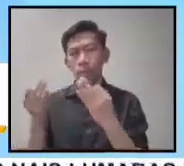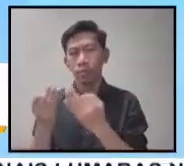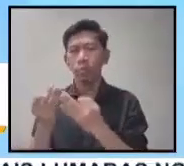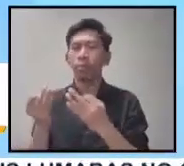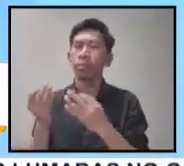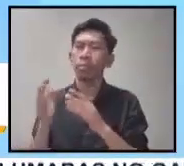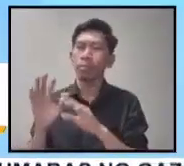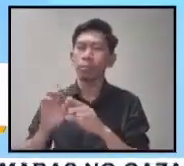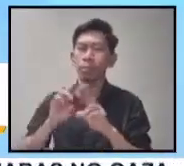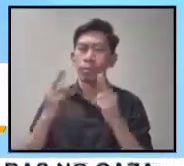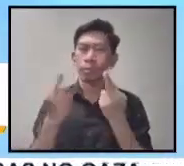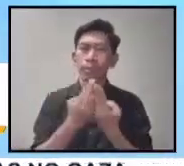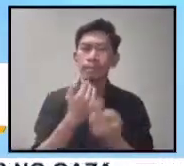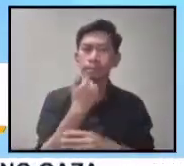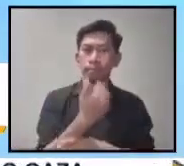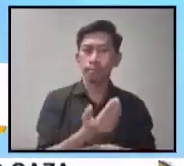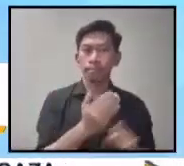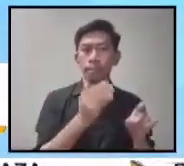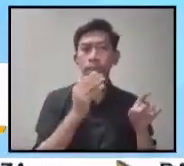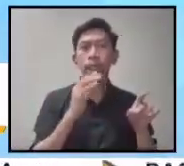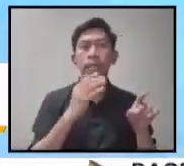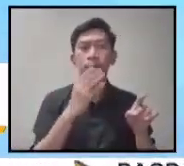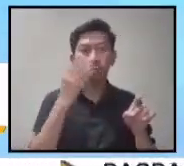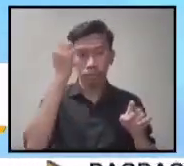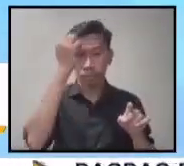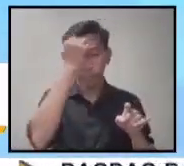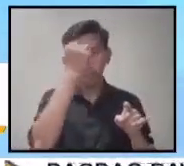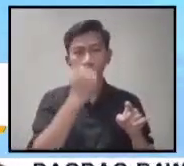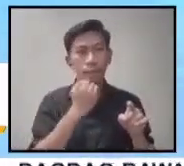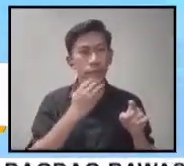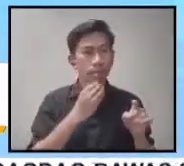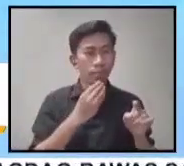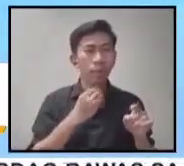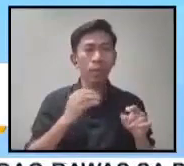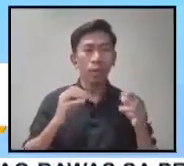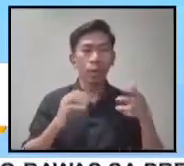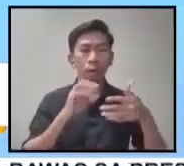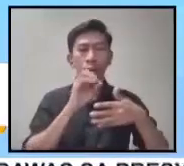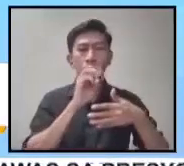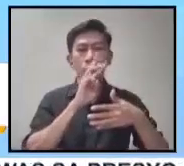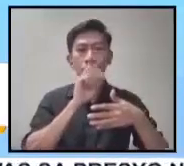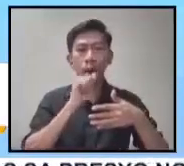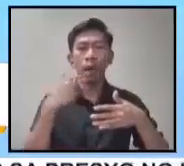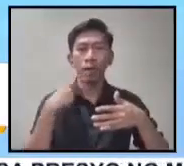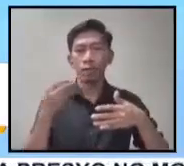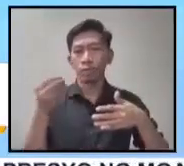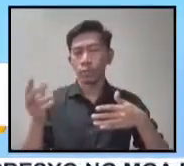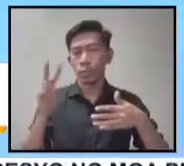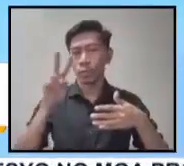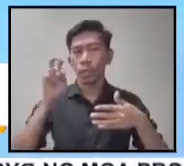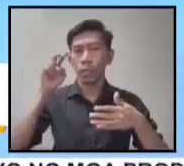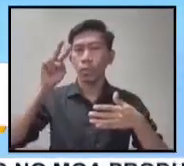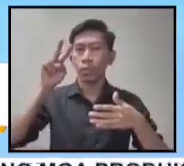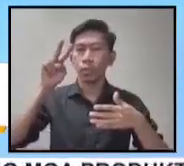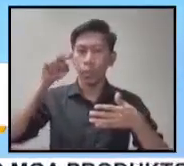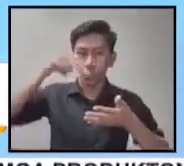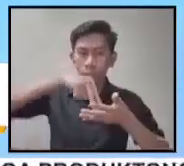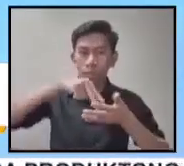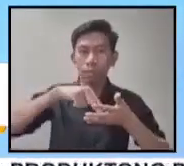at Hamas. Ang OWA magbibigay ng 200,000 pesos cash assistance sa pamilya ng tatlong Filipino